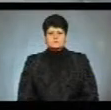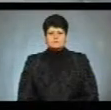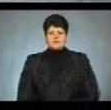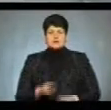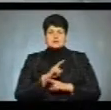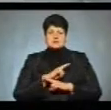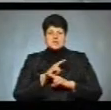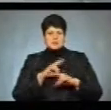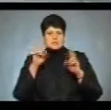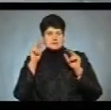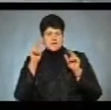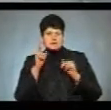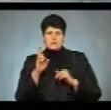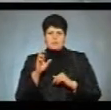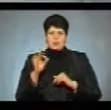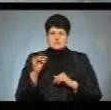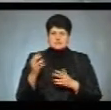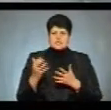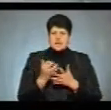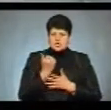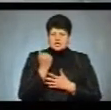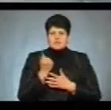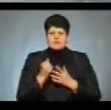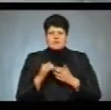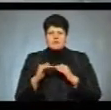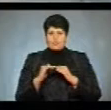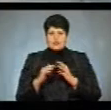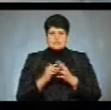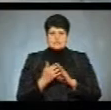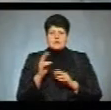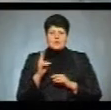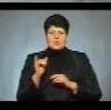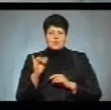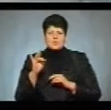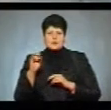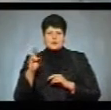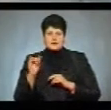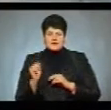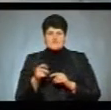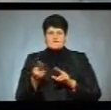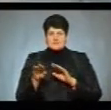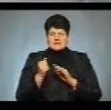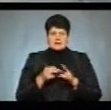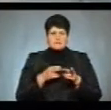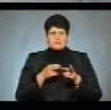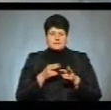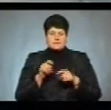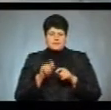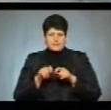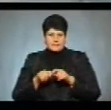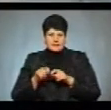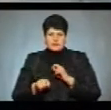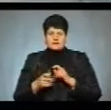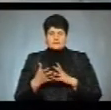Загиблих зайців і бурсуків знайшли мисливці в полі біля села Курники Тернопільського району. Мисливці викликали екоінспекцію і працівників